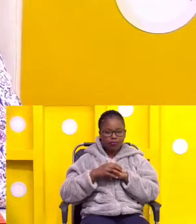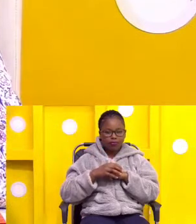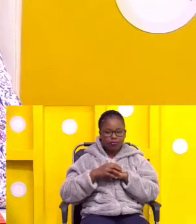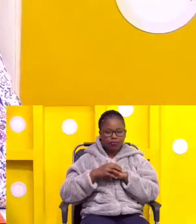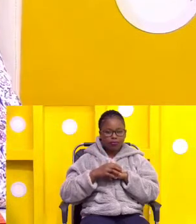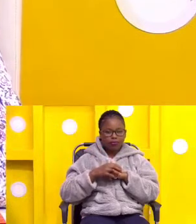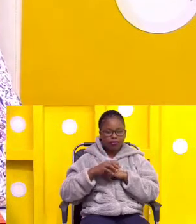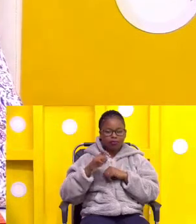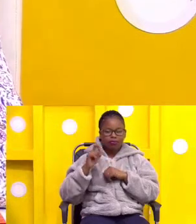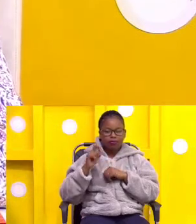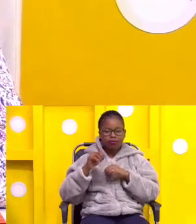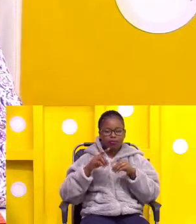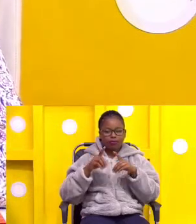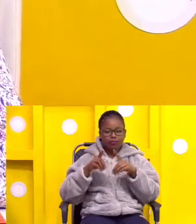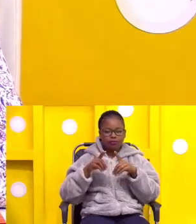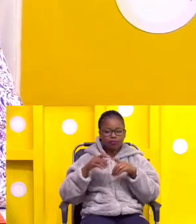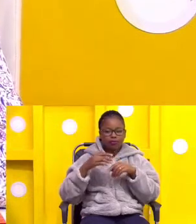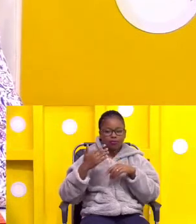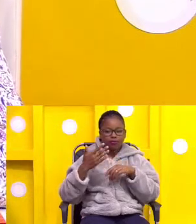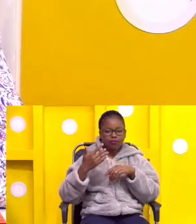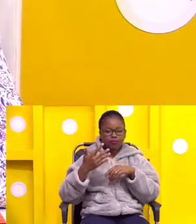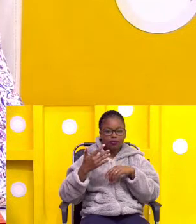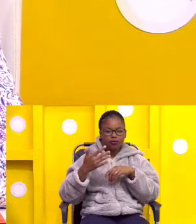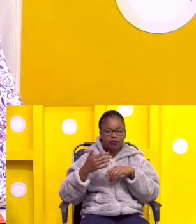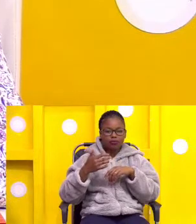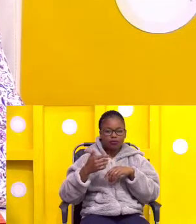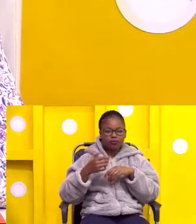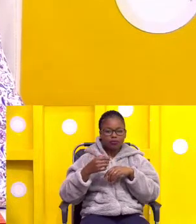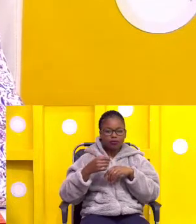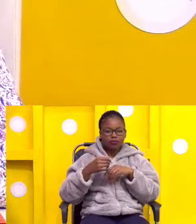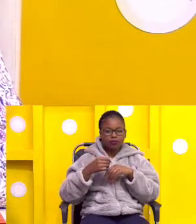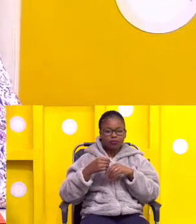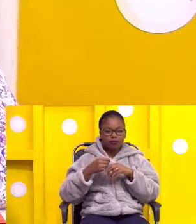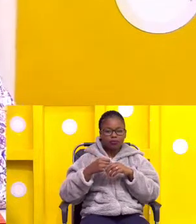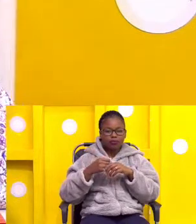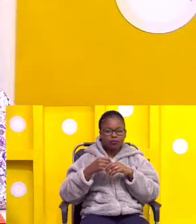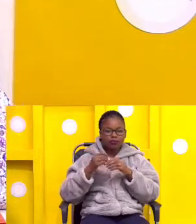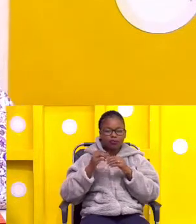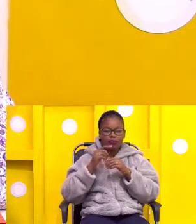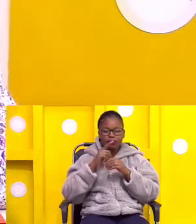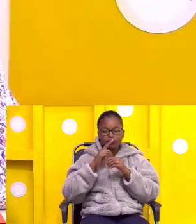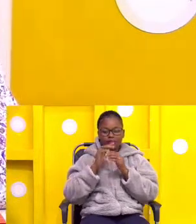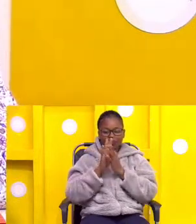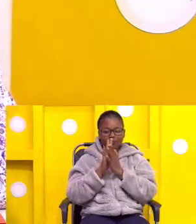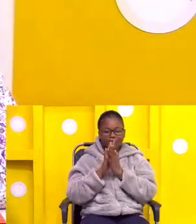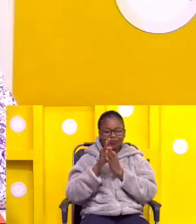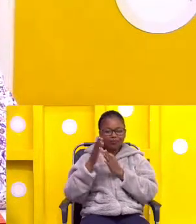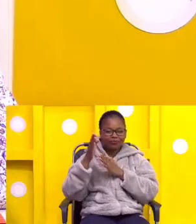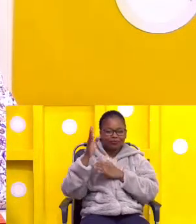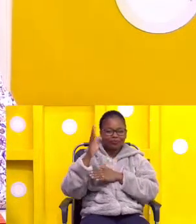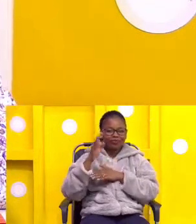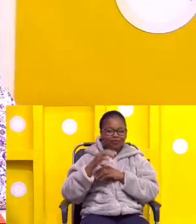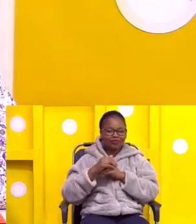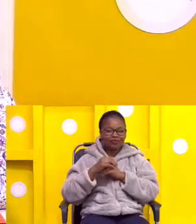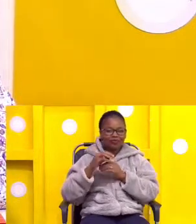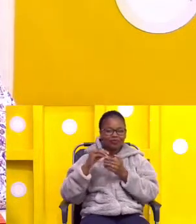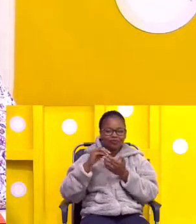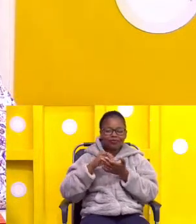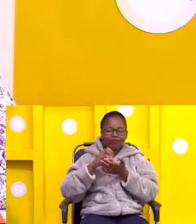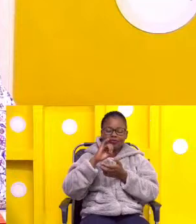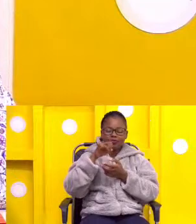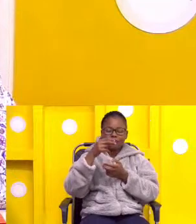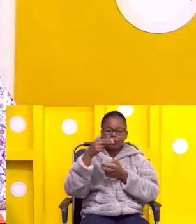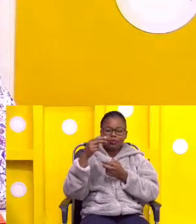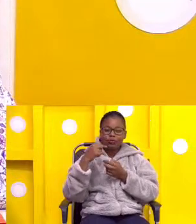muthe ndabatara tu maguta twa ng'ondu bwana asifiwe sana niki Jehova ekuga